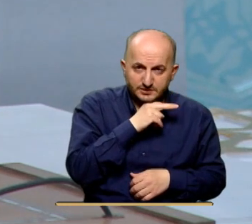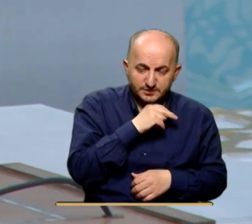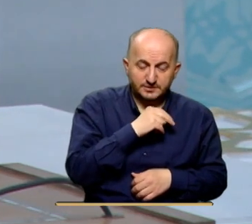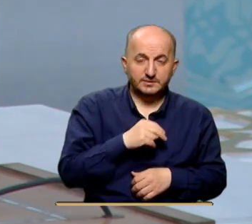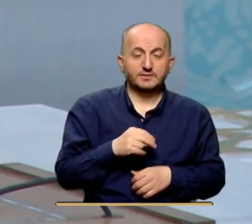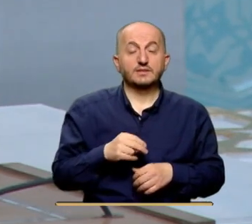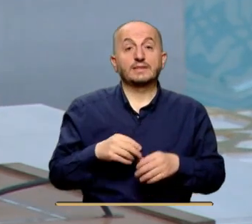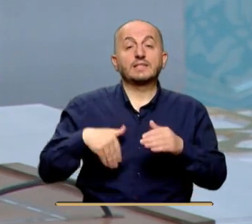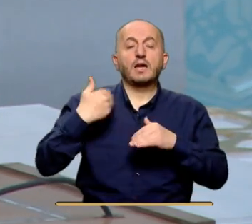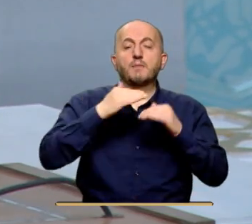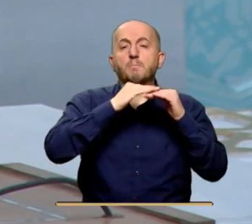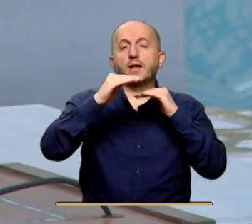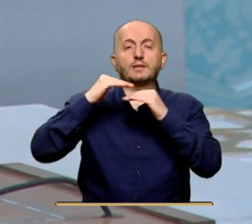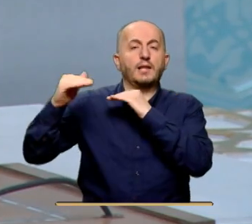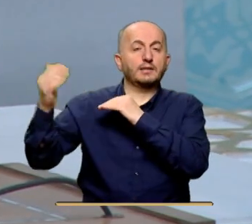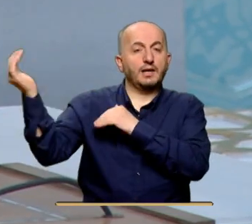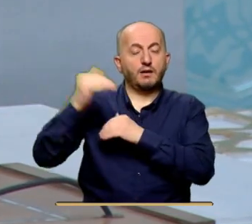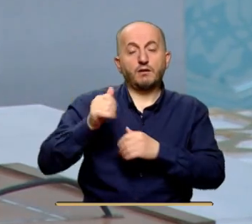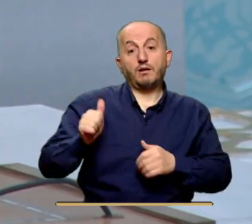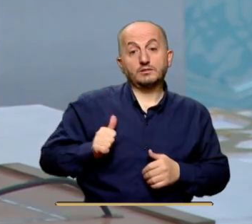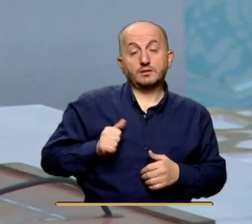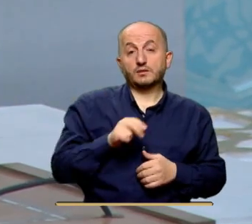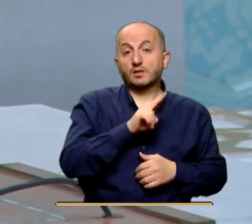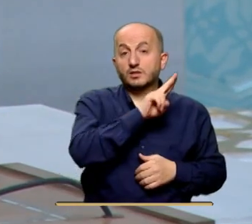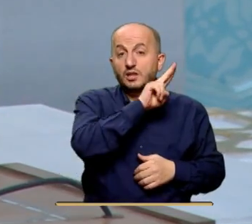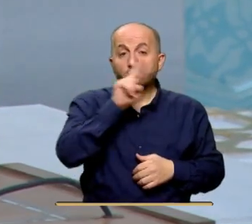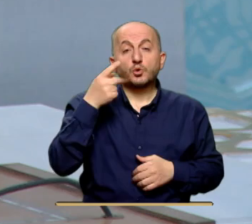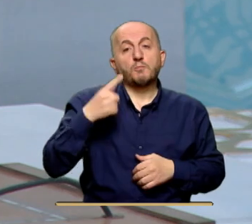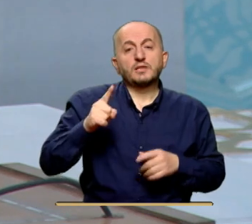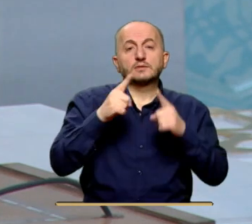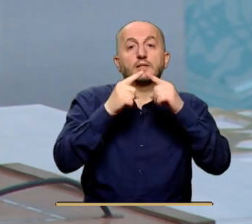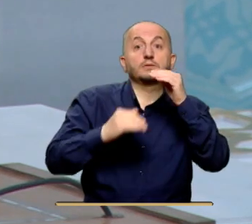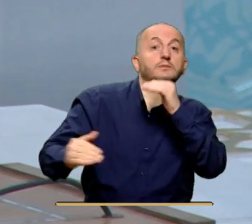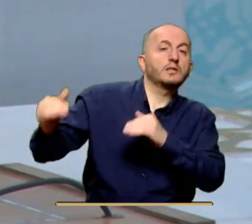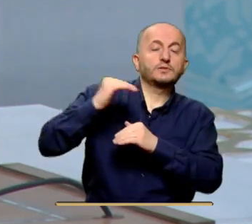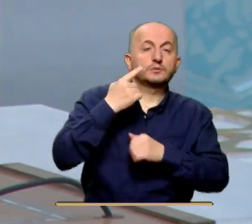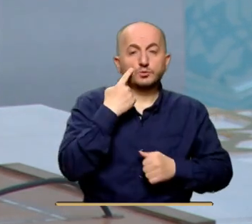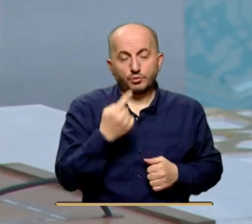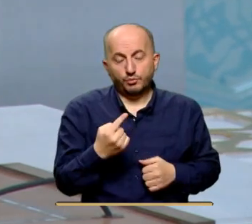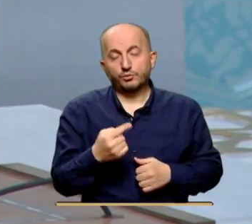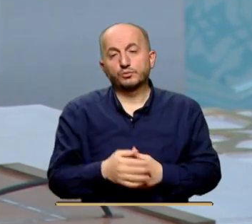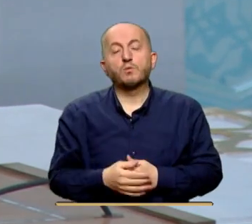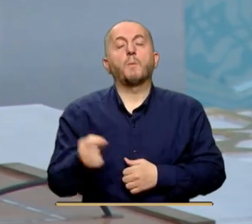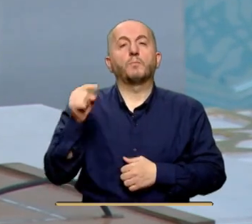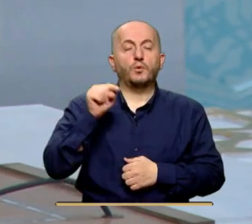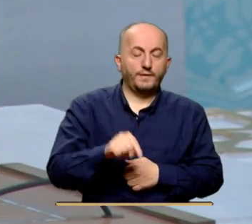gelen askerlerle birlikte 700 bin rakamını geçtiğini görüyoruz. Tabii burada